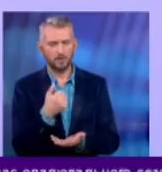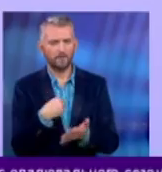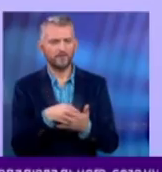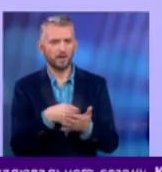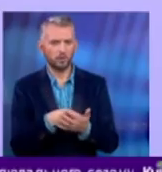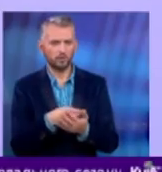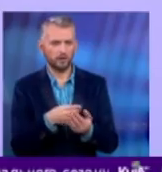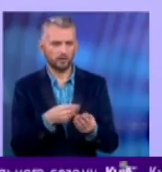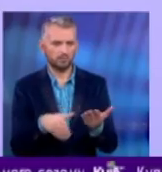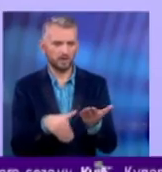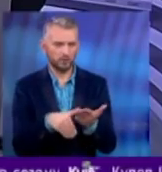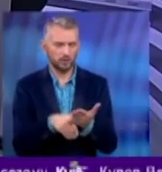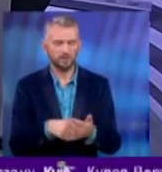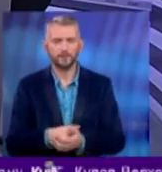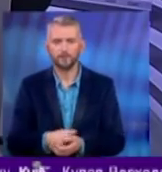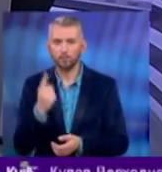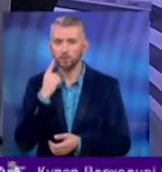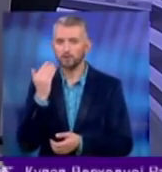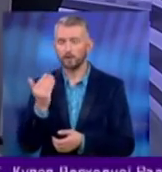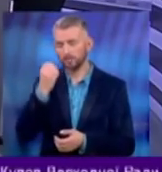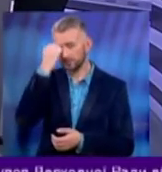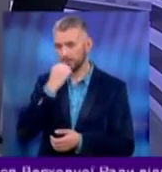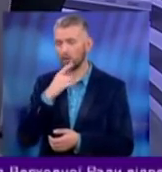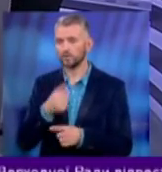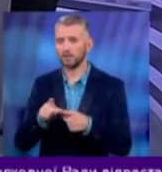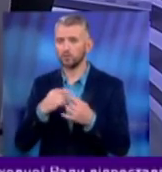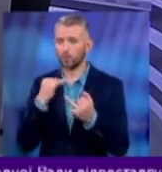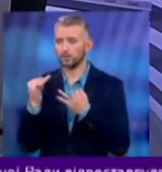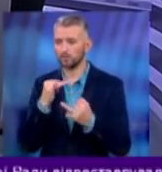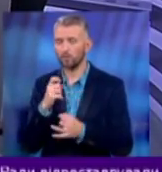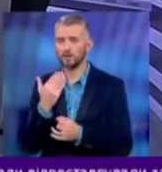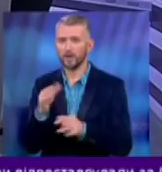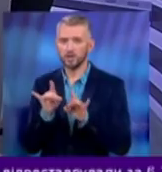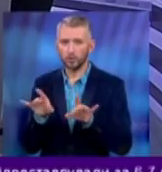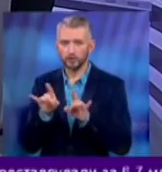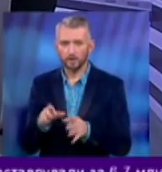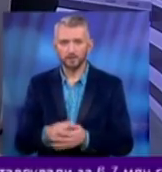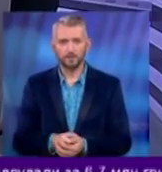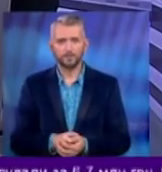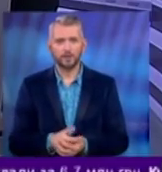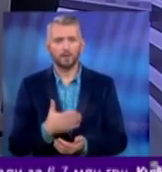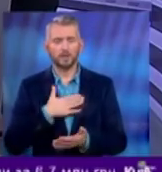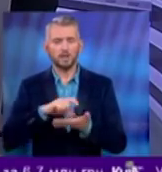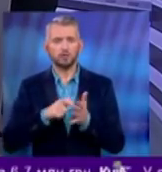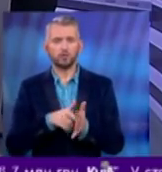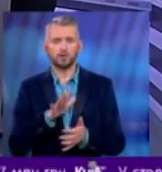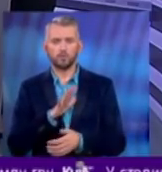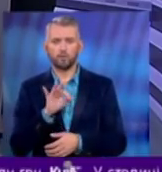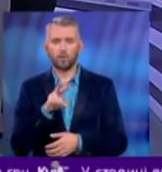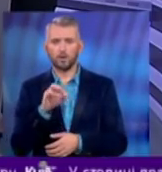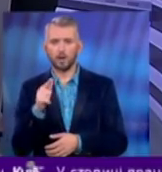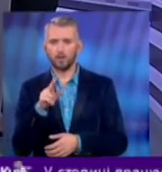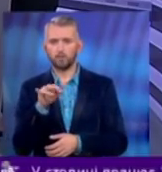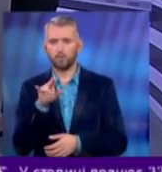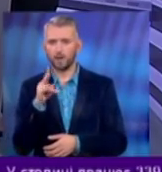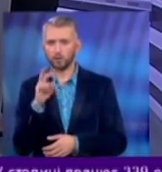фінансових ресурсів. Угу. Почули вас, панове. Я вам дуже дякую за цю розмову, за ваші роз'яснення. Нагадаю, що у студії програми «Київ Лайв»